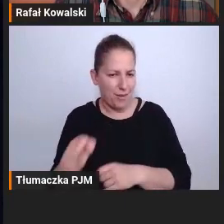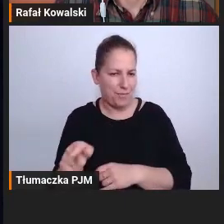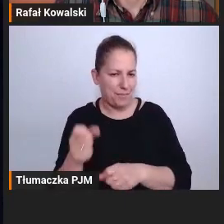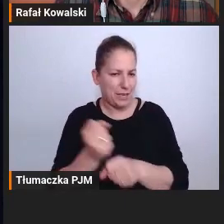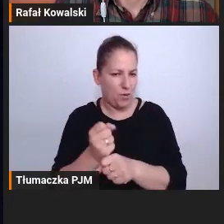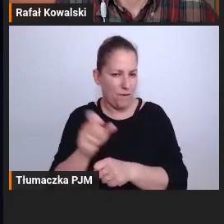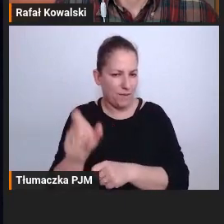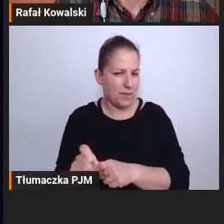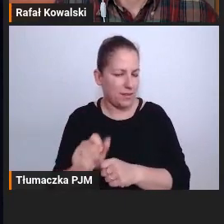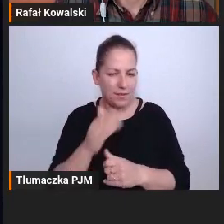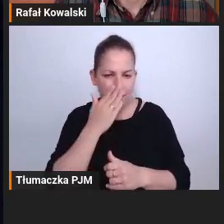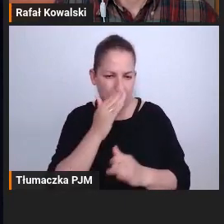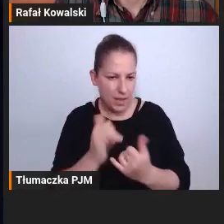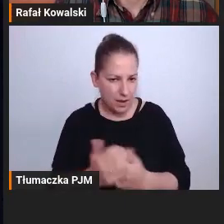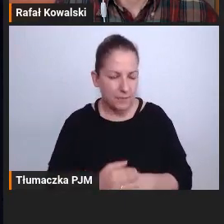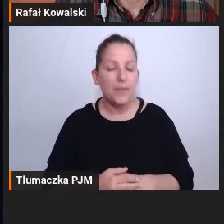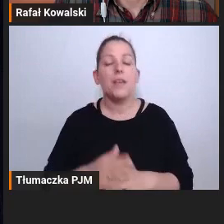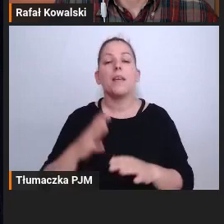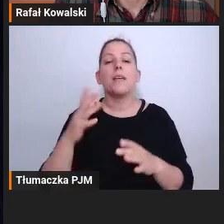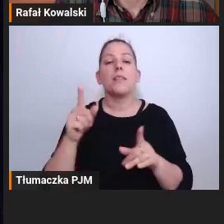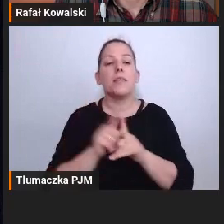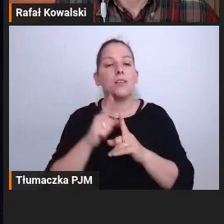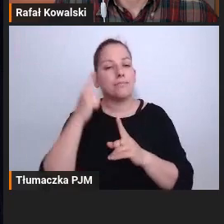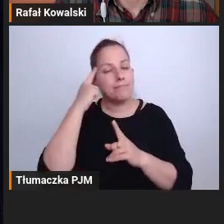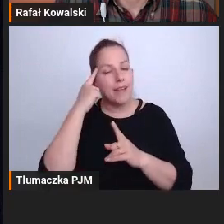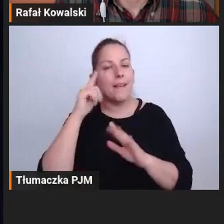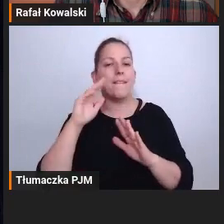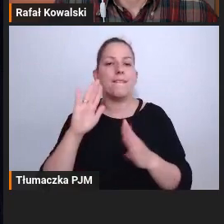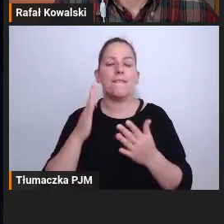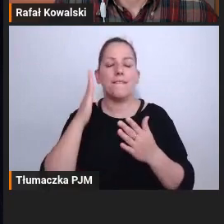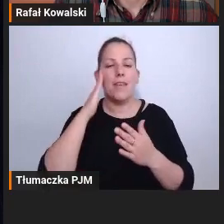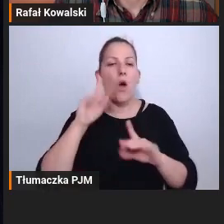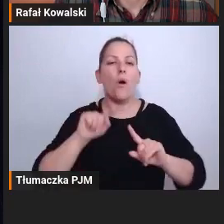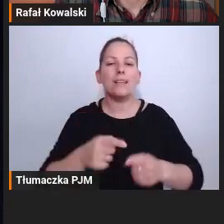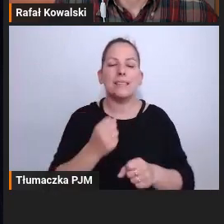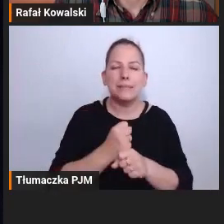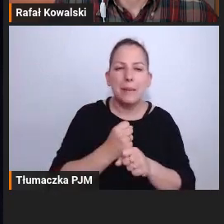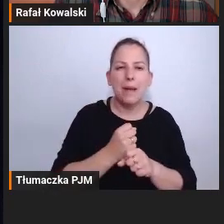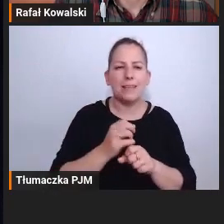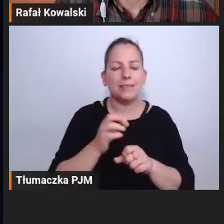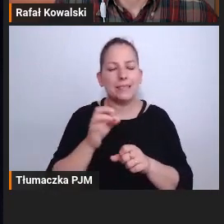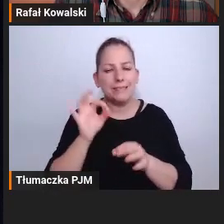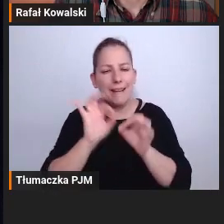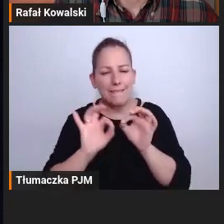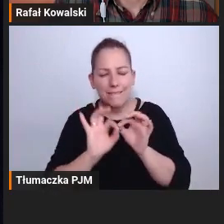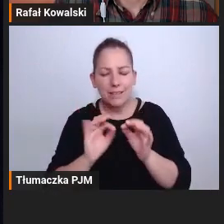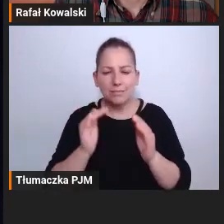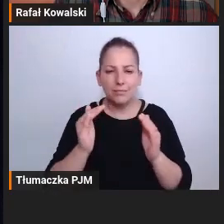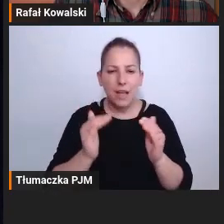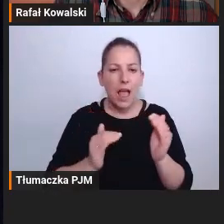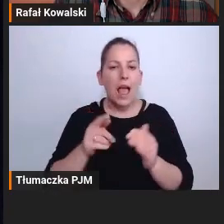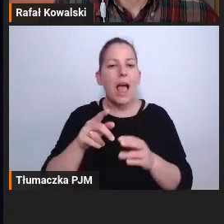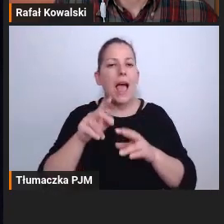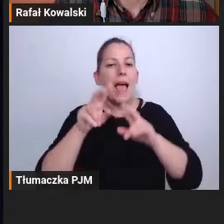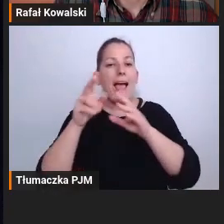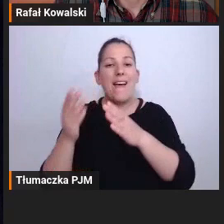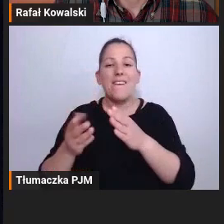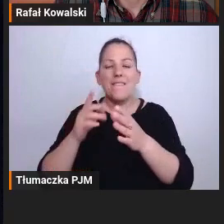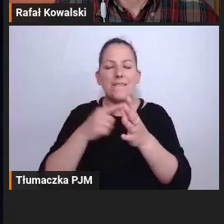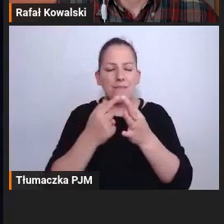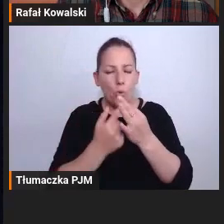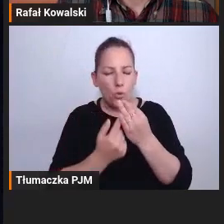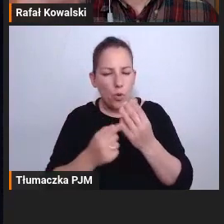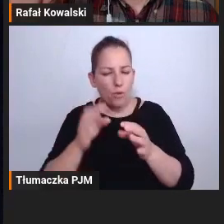pracownik, bierze pod uwagę oczywiście organizację pracy, czyli jakby rozpatrując te wszystkie